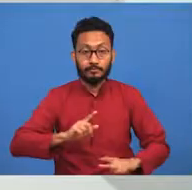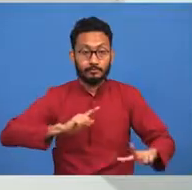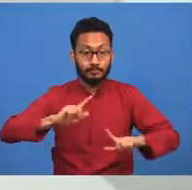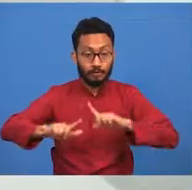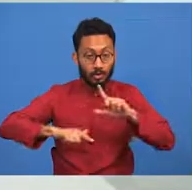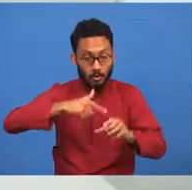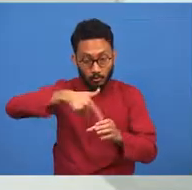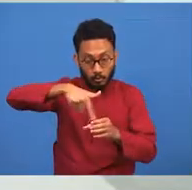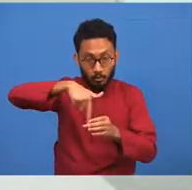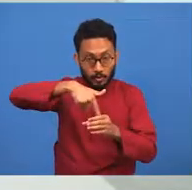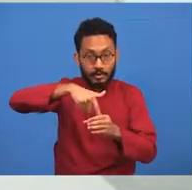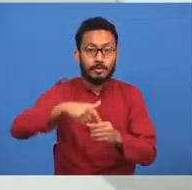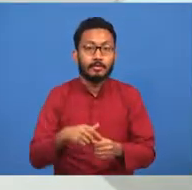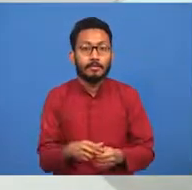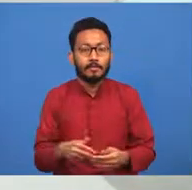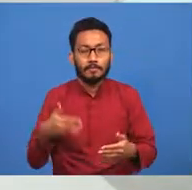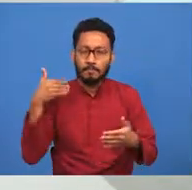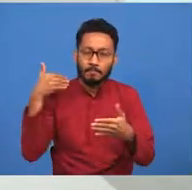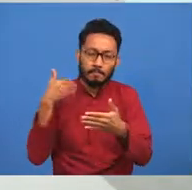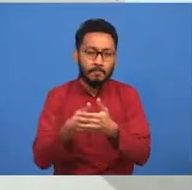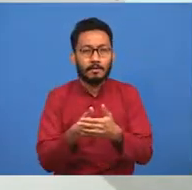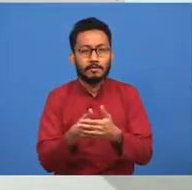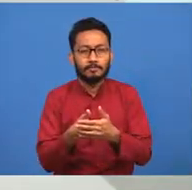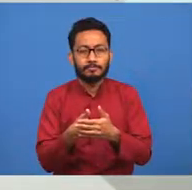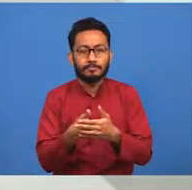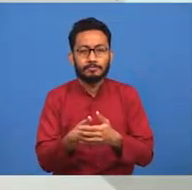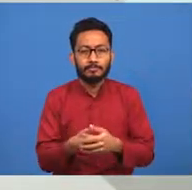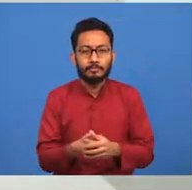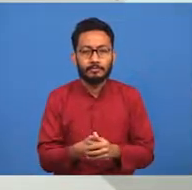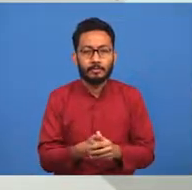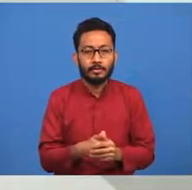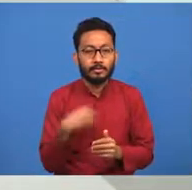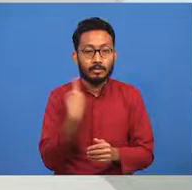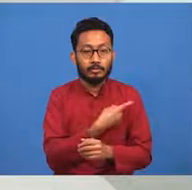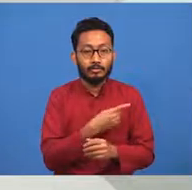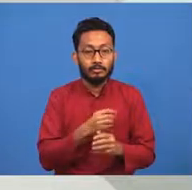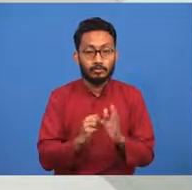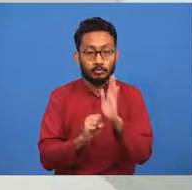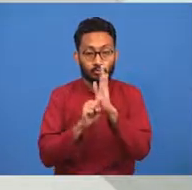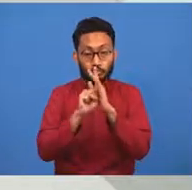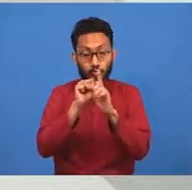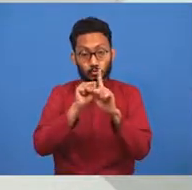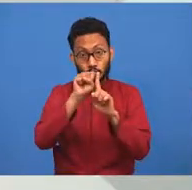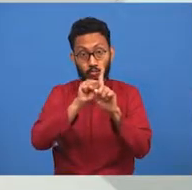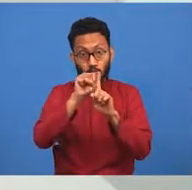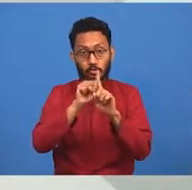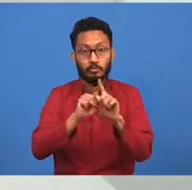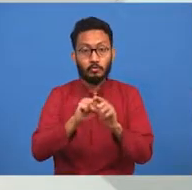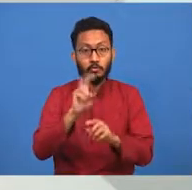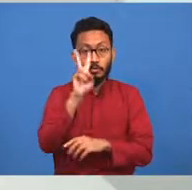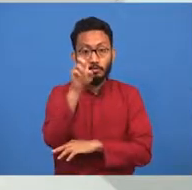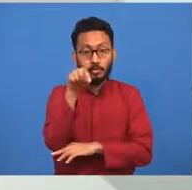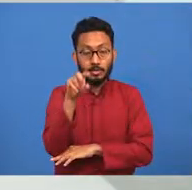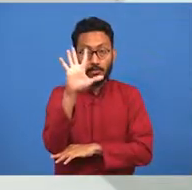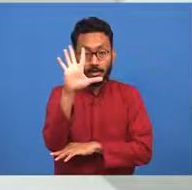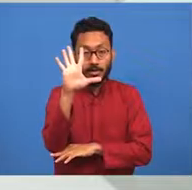menggunakan silinder penukar, iaitu kita akan sukat 25 cm padu bagi